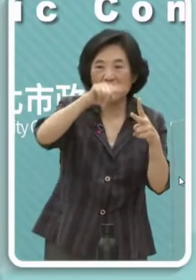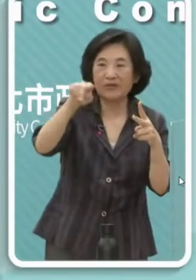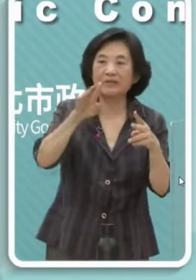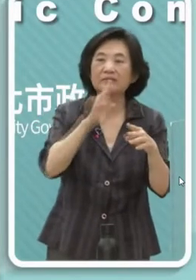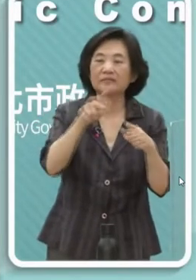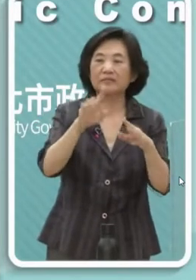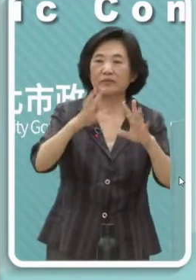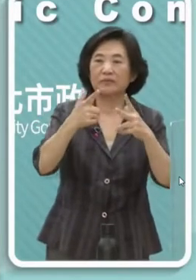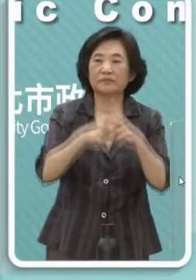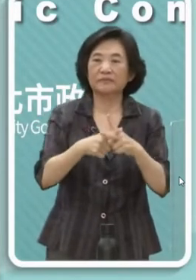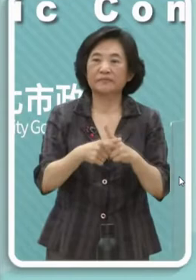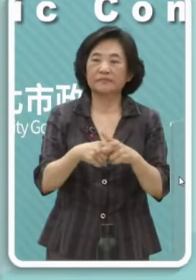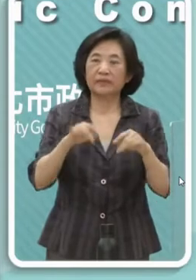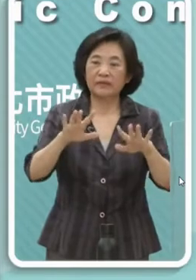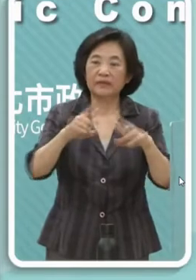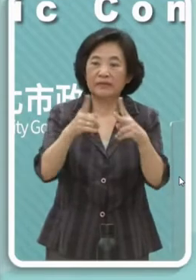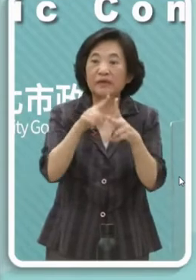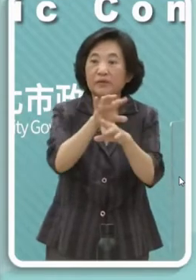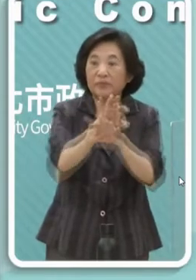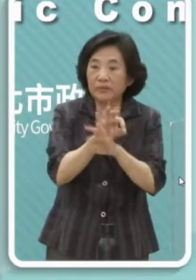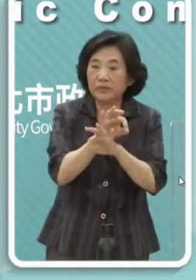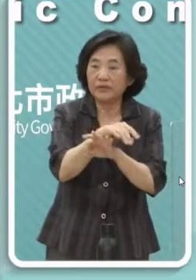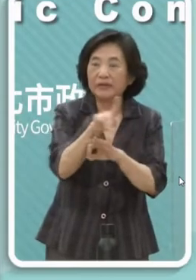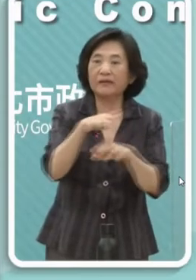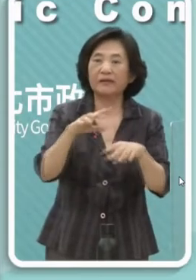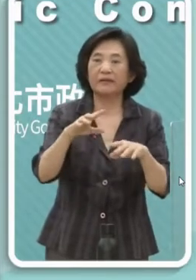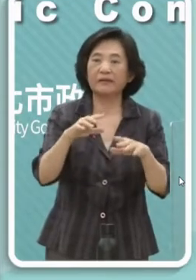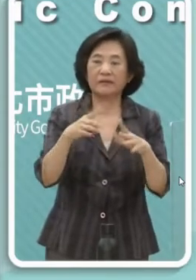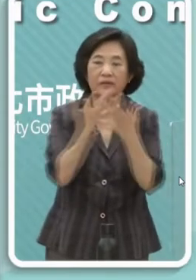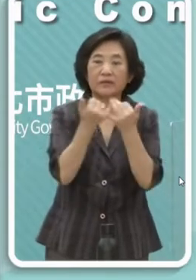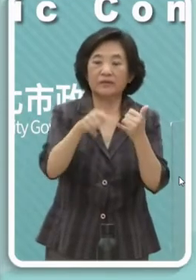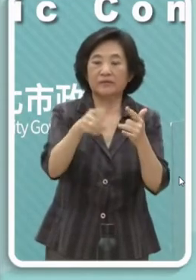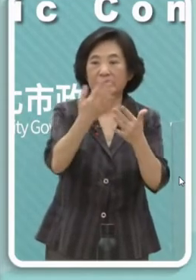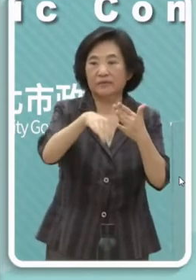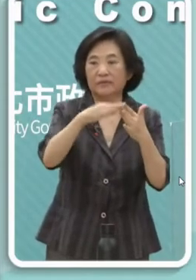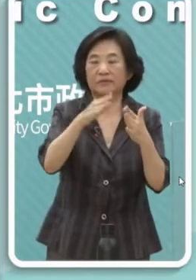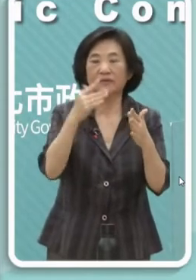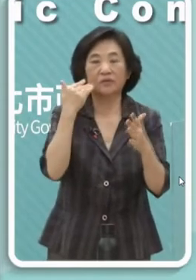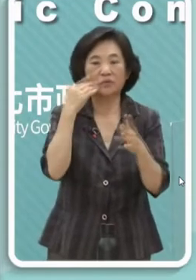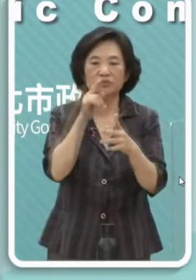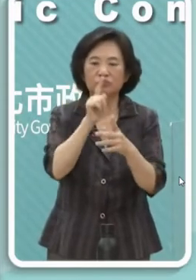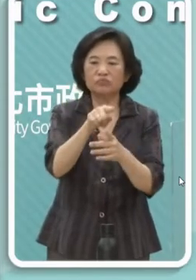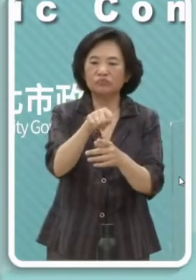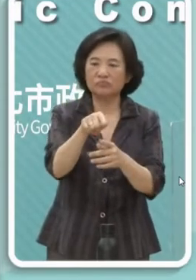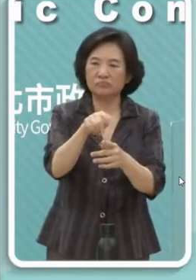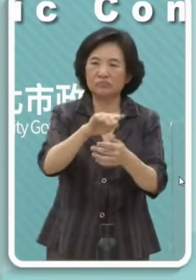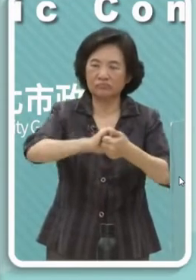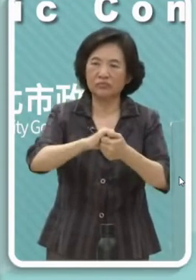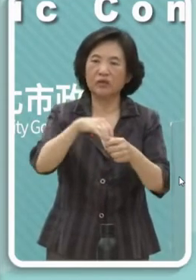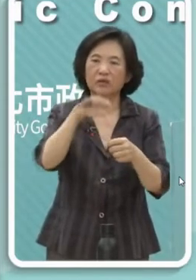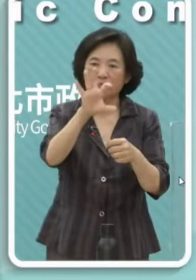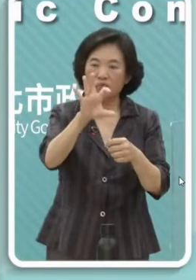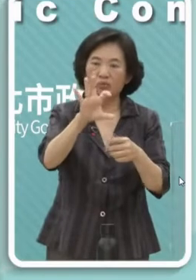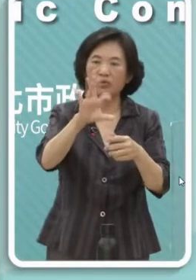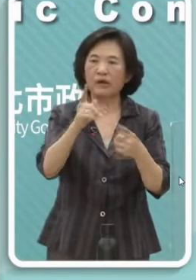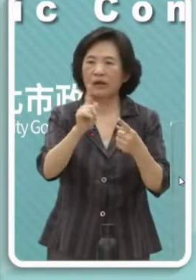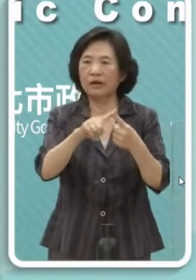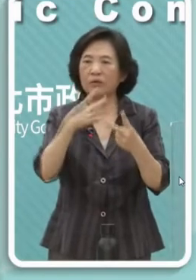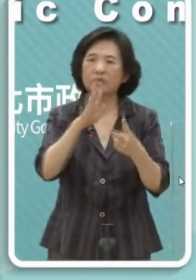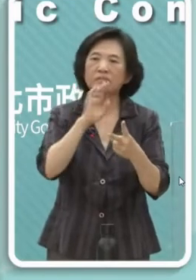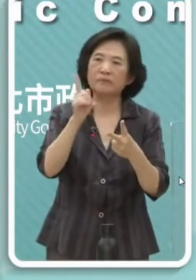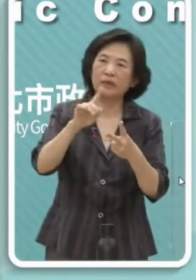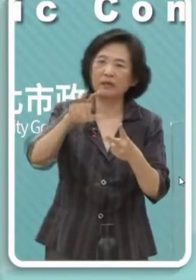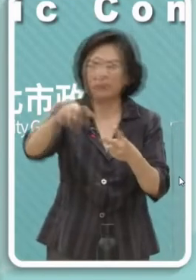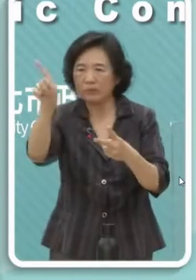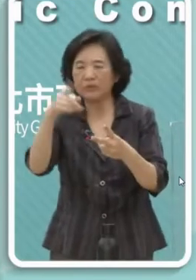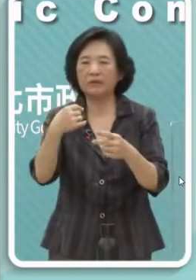的哦，因为小学生在学校里面哦，你要求他说什么九宫格，坦白讲那。不